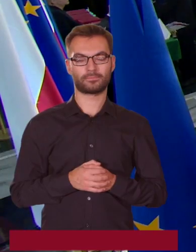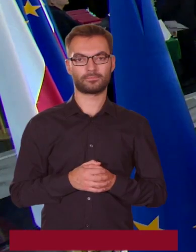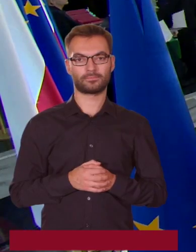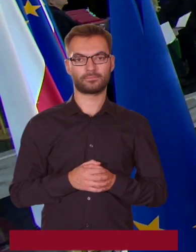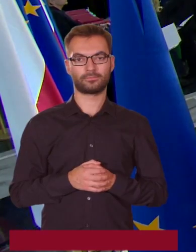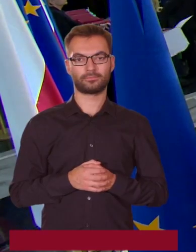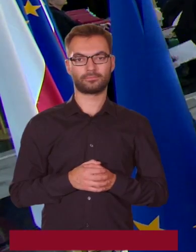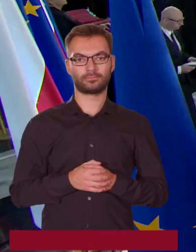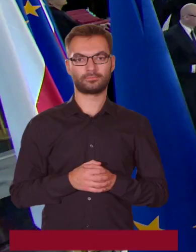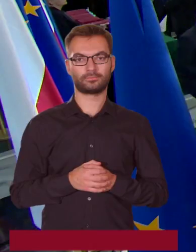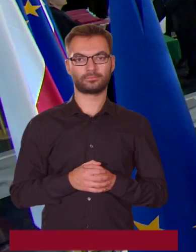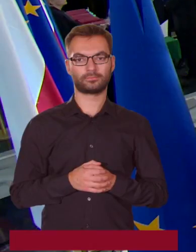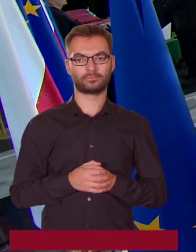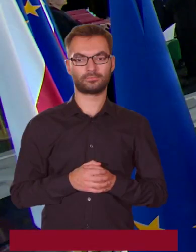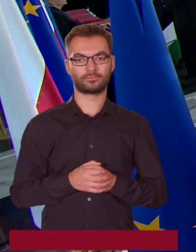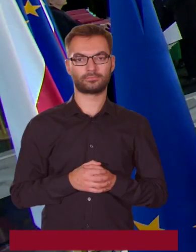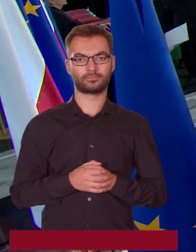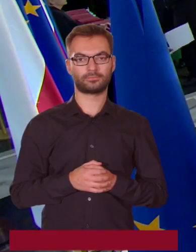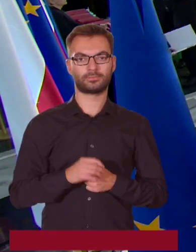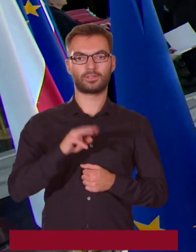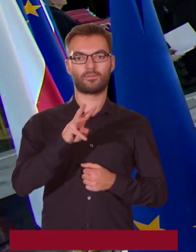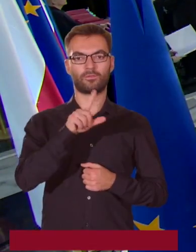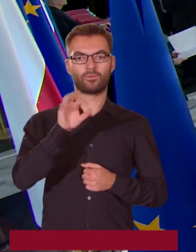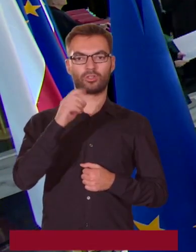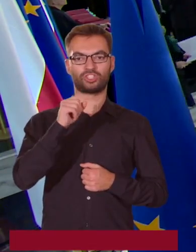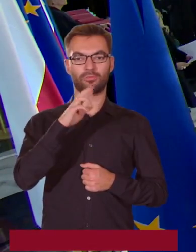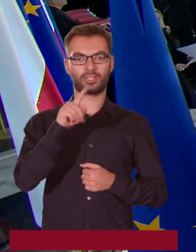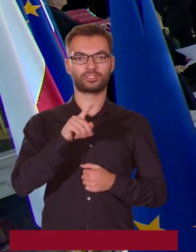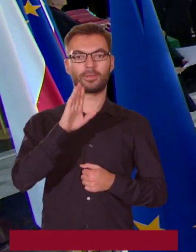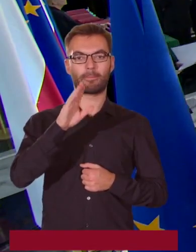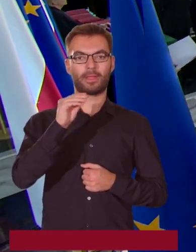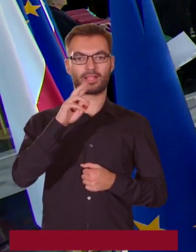Poproszę pana Włodzimierza Bernackiego.